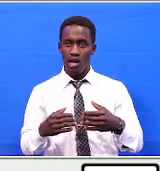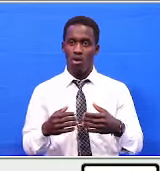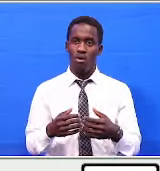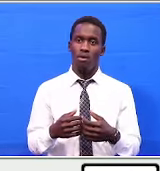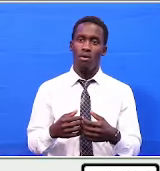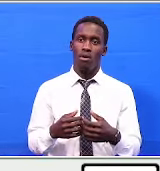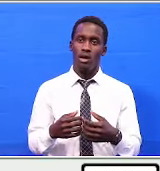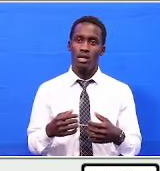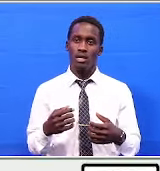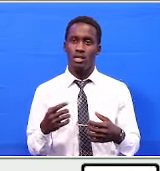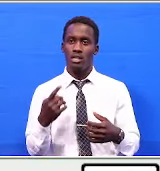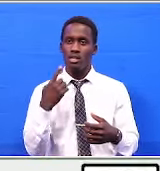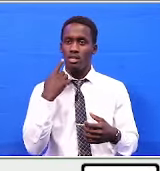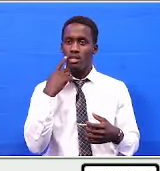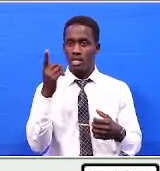of